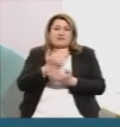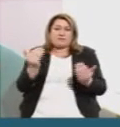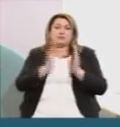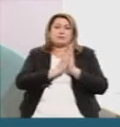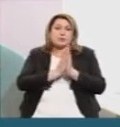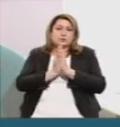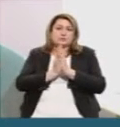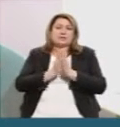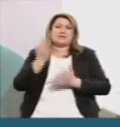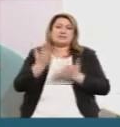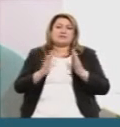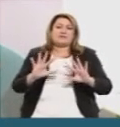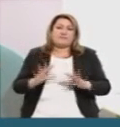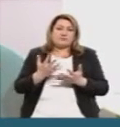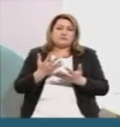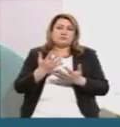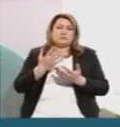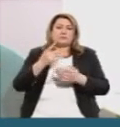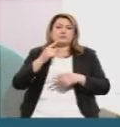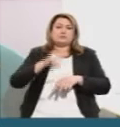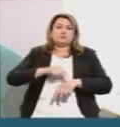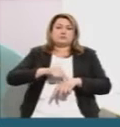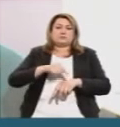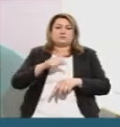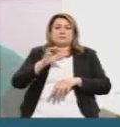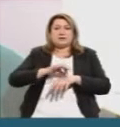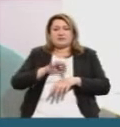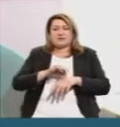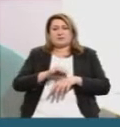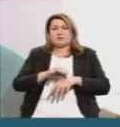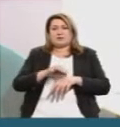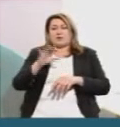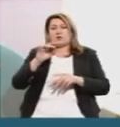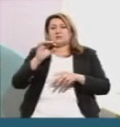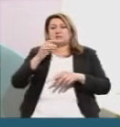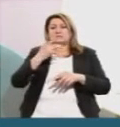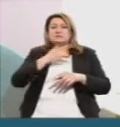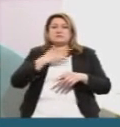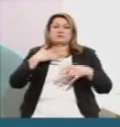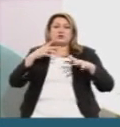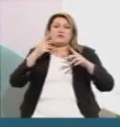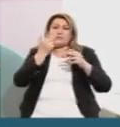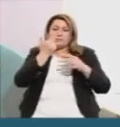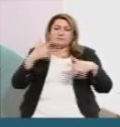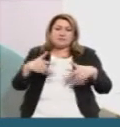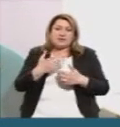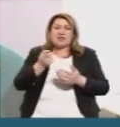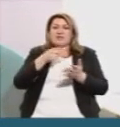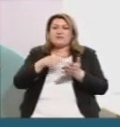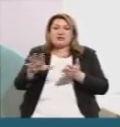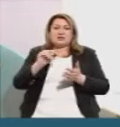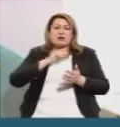с просьбой. В случае возникновения первых признаков заболеваемости острыми вирусными инфекциями, не